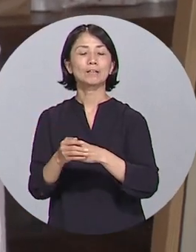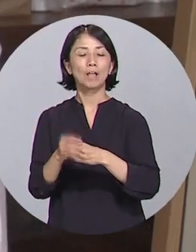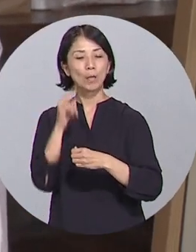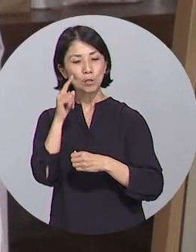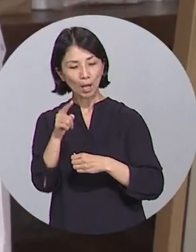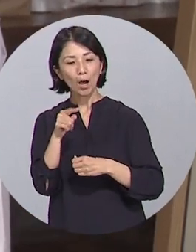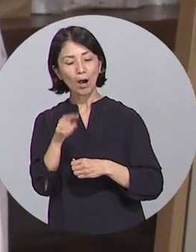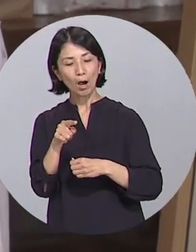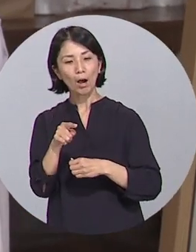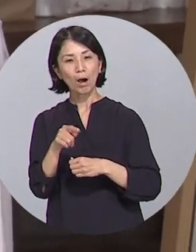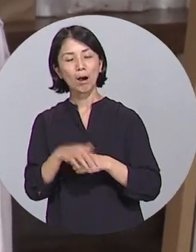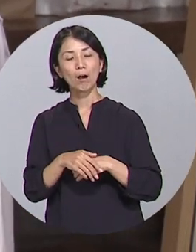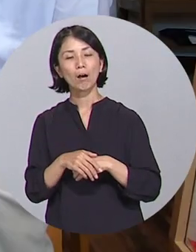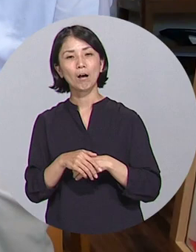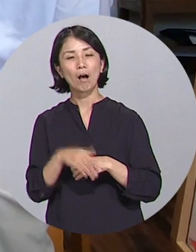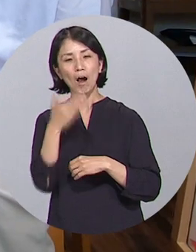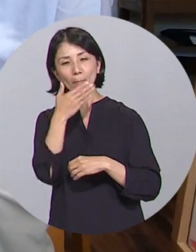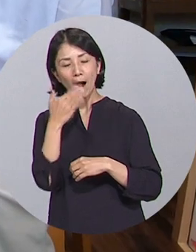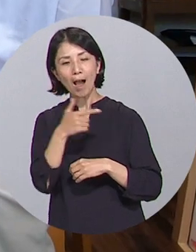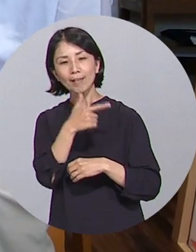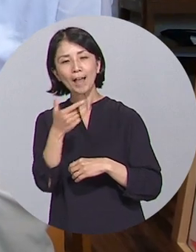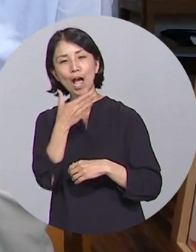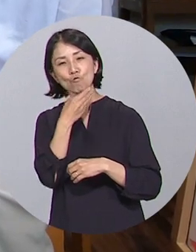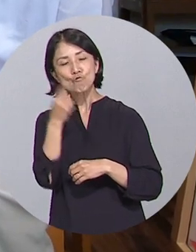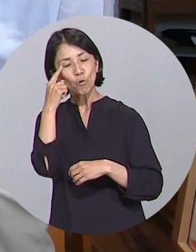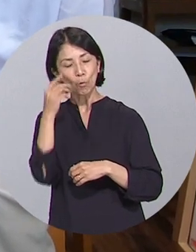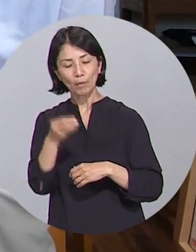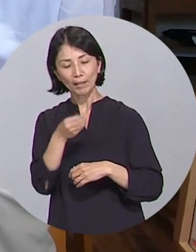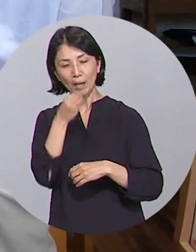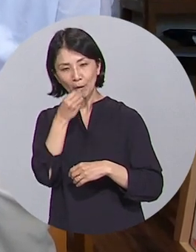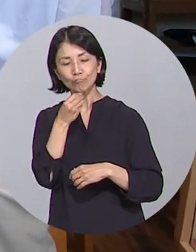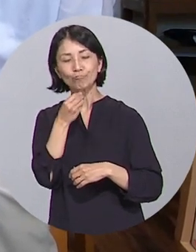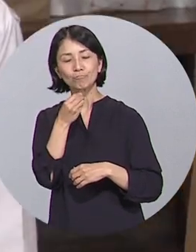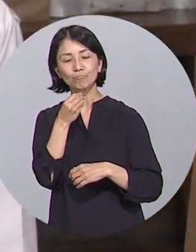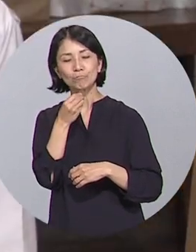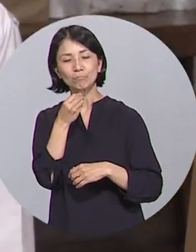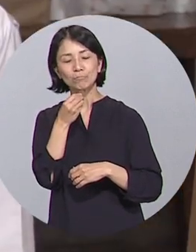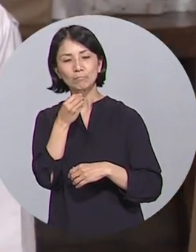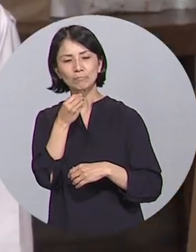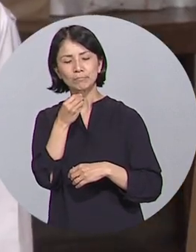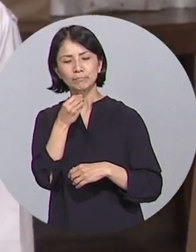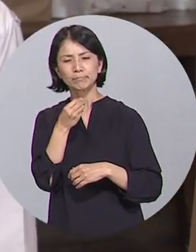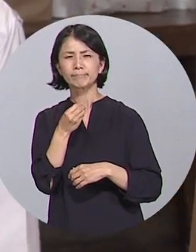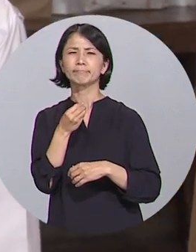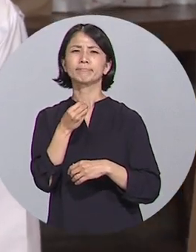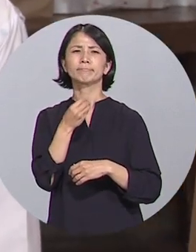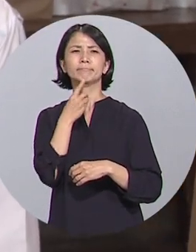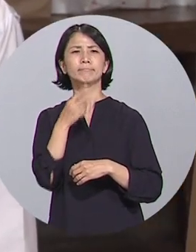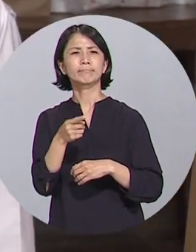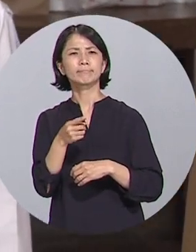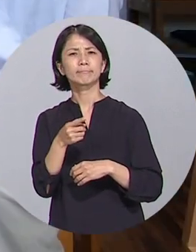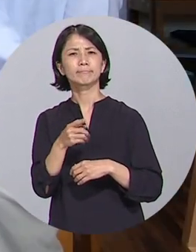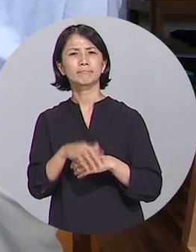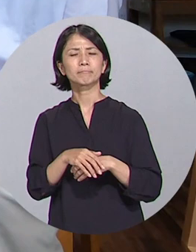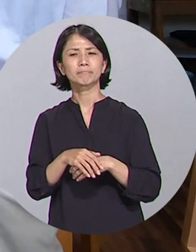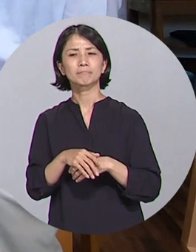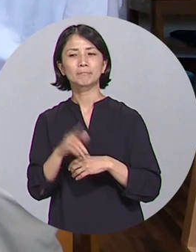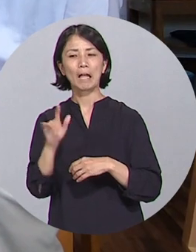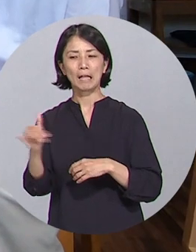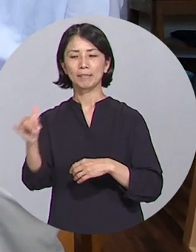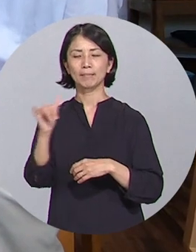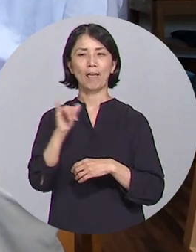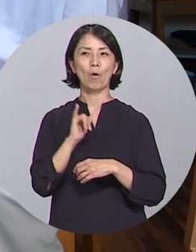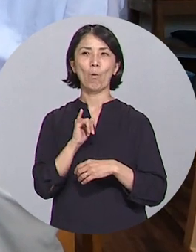ね、小坂さんも言ったように、はい、大福だと思って食べるんで、はい、もらった方から、うん、あのうちに電話があ